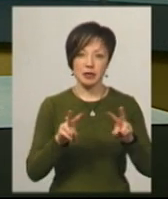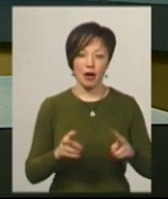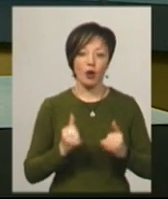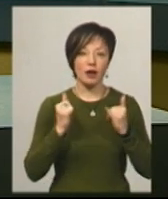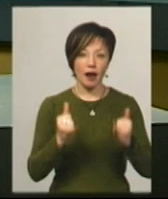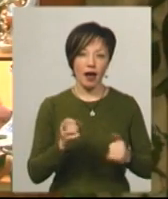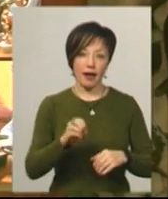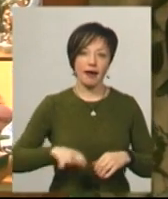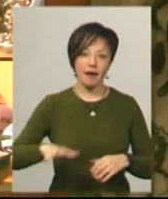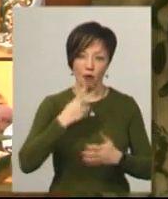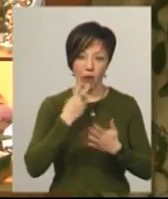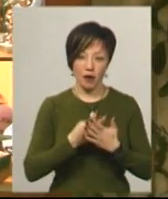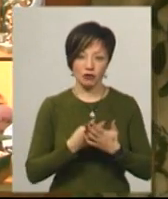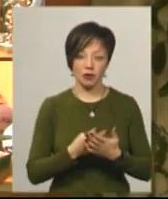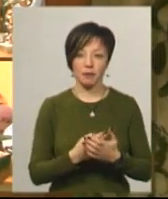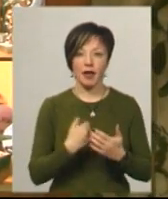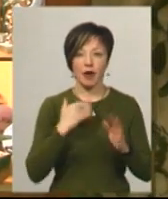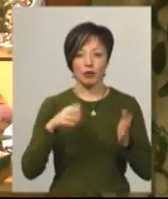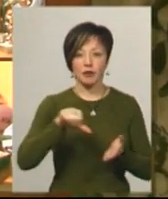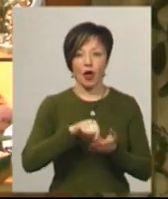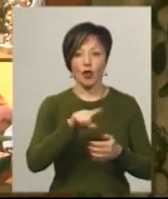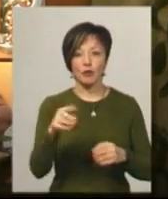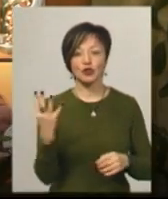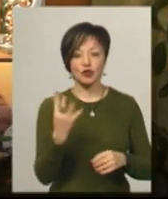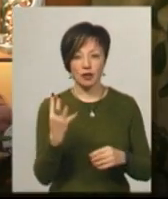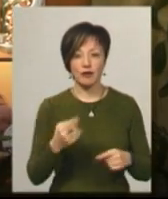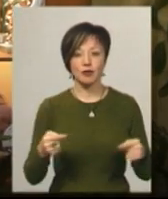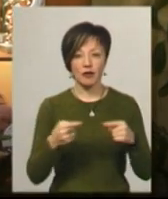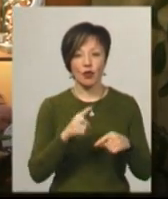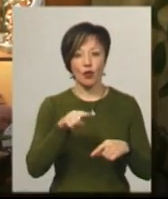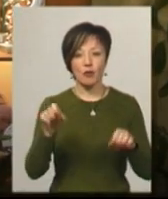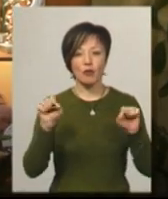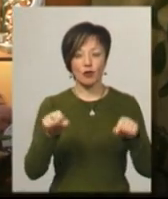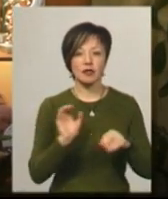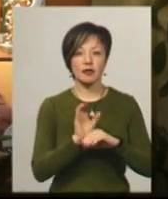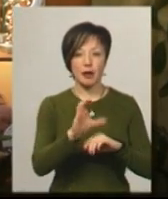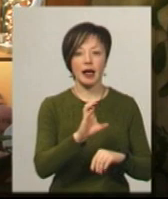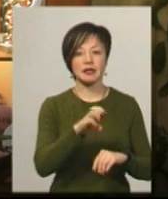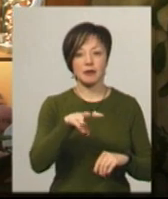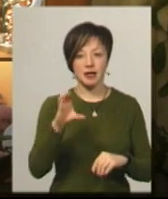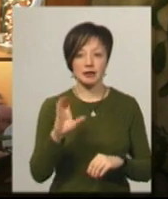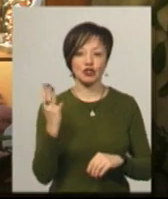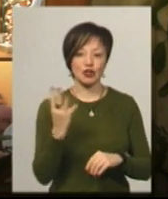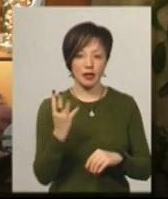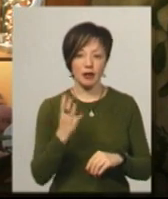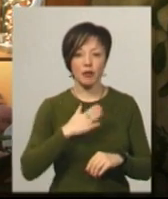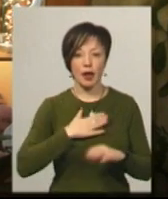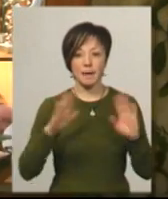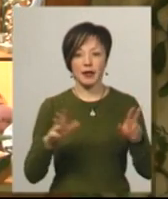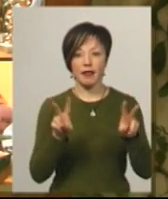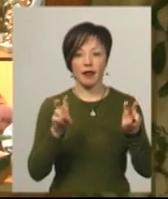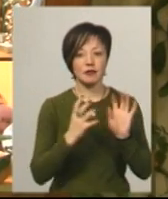Євробачення. Я буду виступати під номером 4. Відповідно, номер, за який можна відправляти смс, буде 4. Моя пісня має